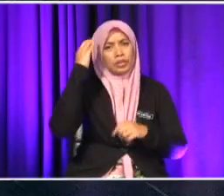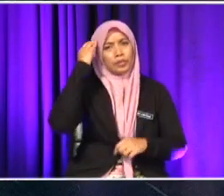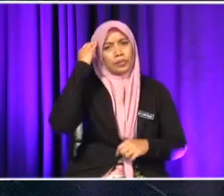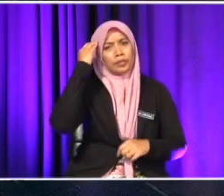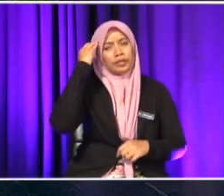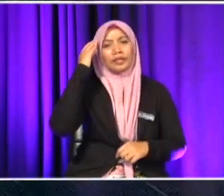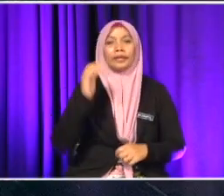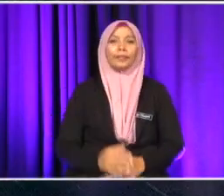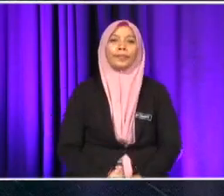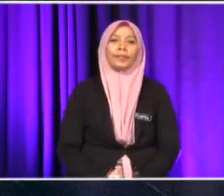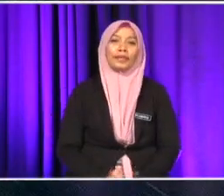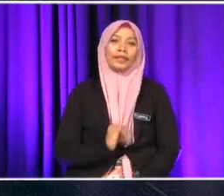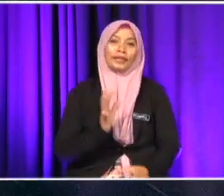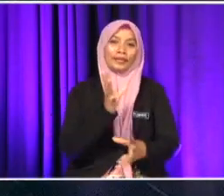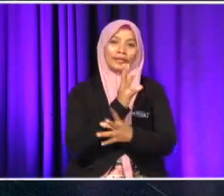dapat satu makanan nih